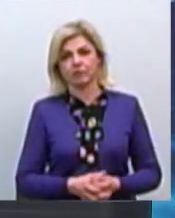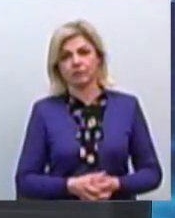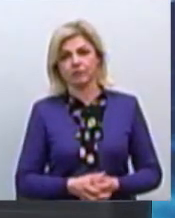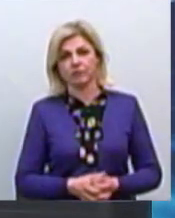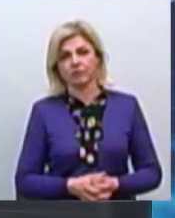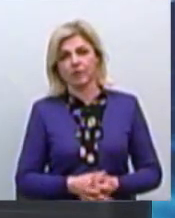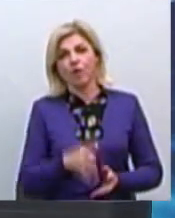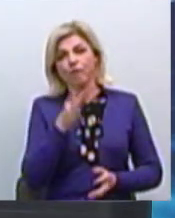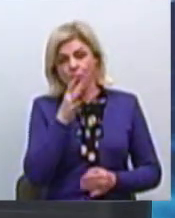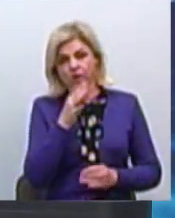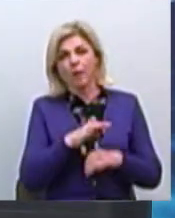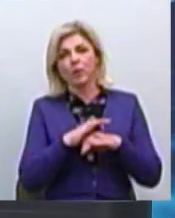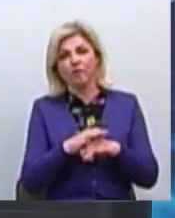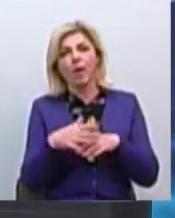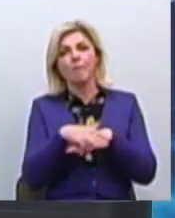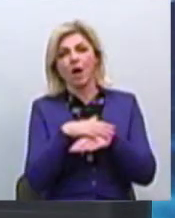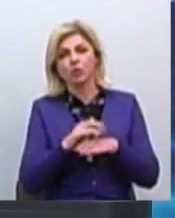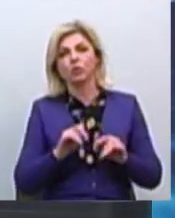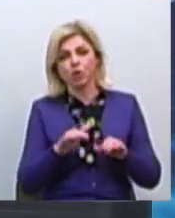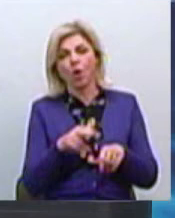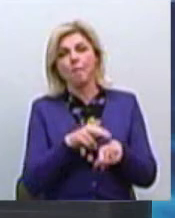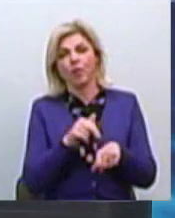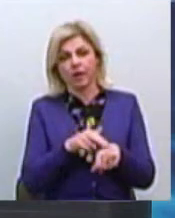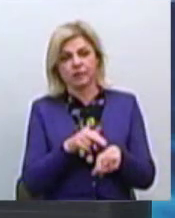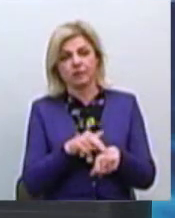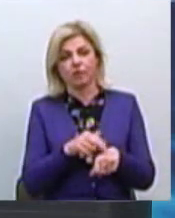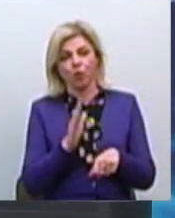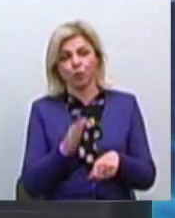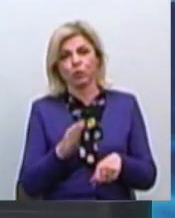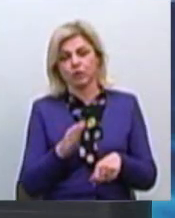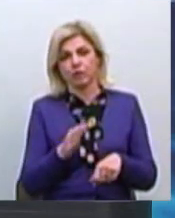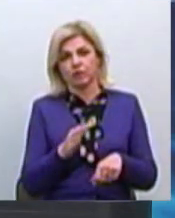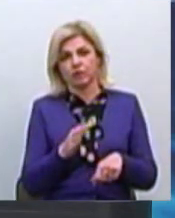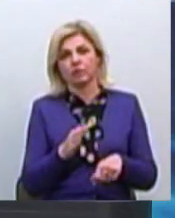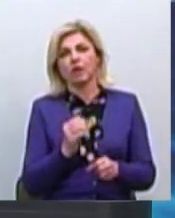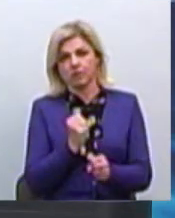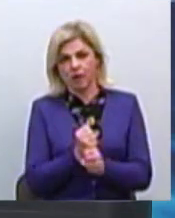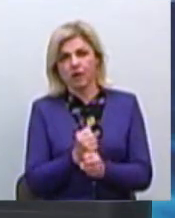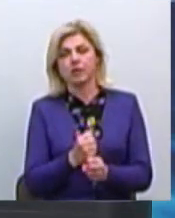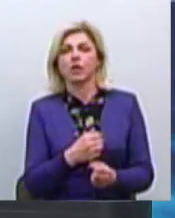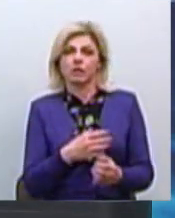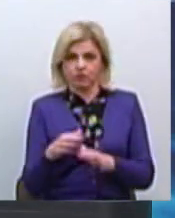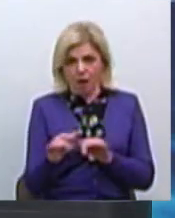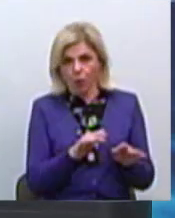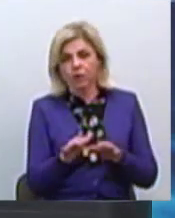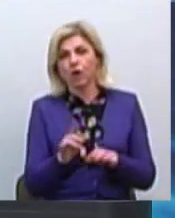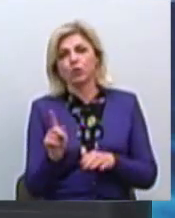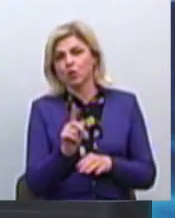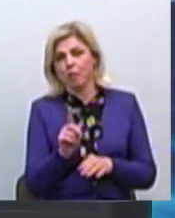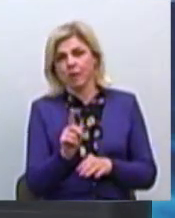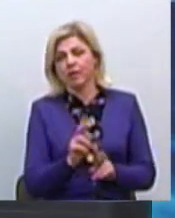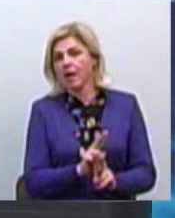Під час проведення масових заходів поліція вживає відповідних заходів, щоб